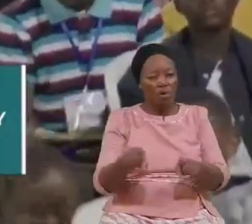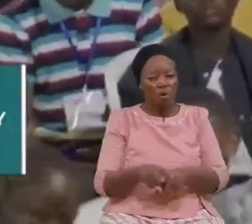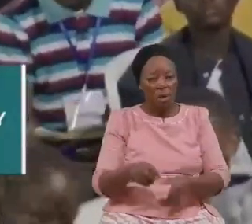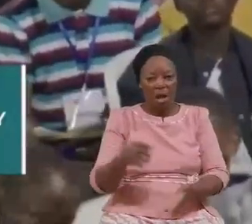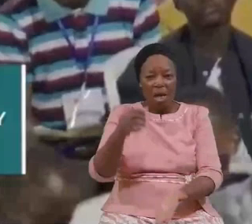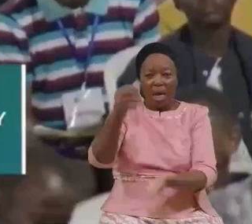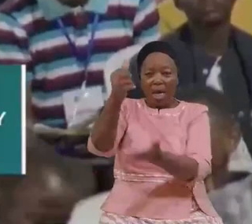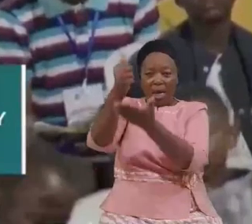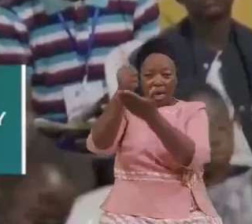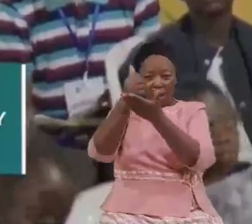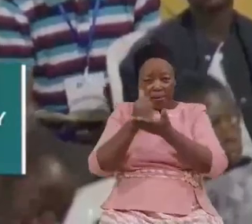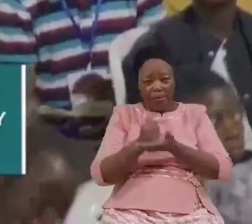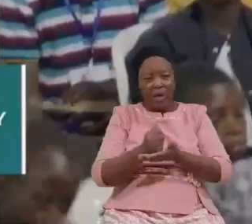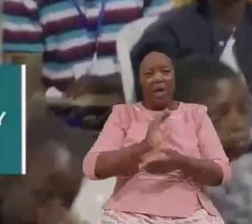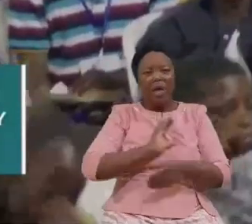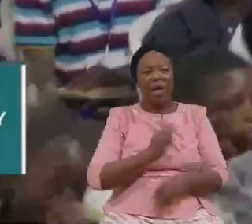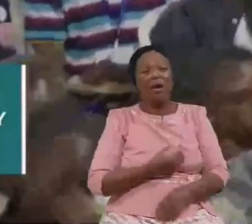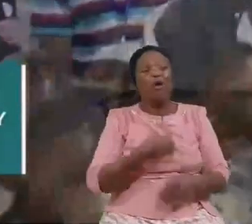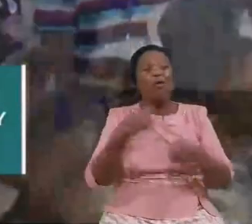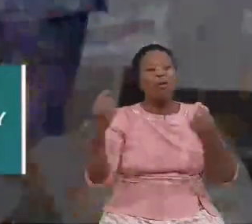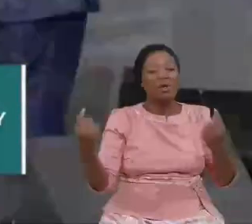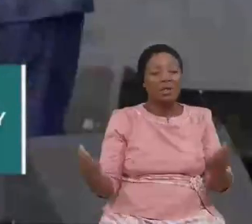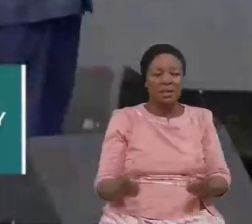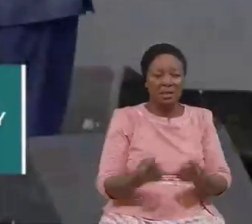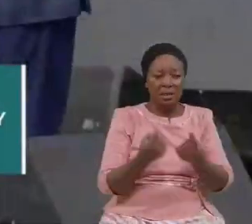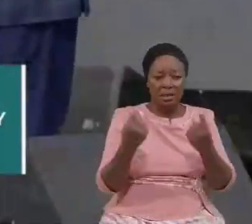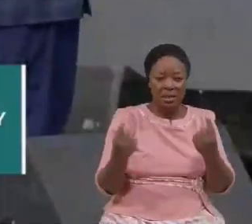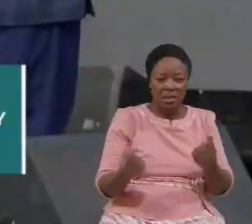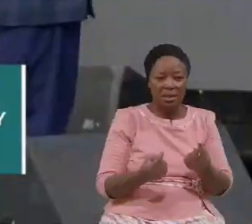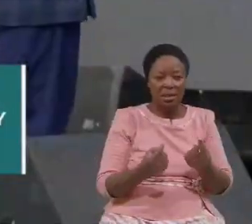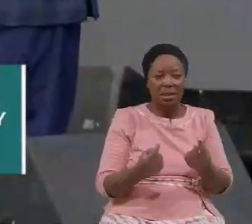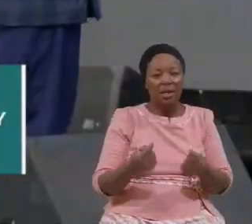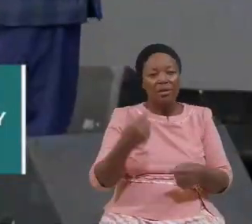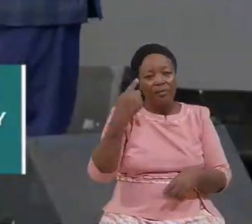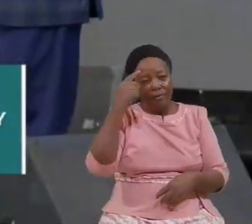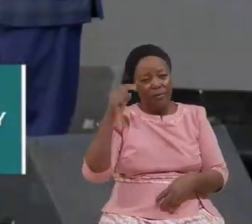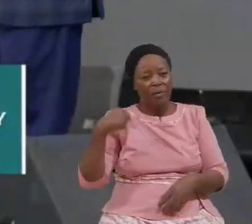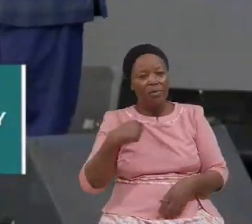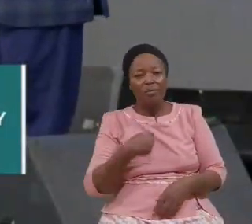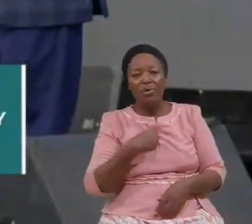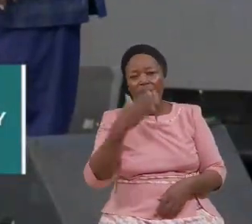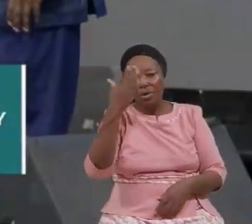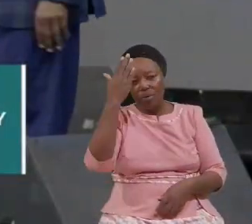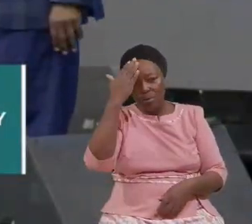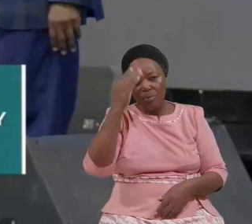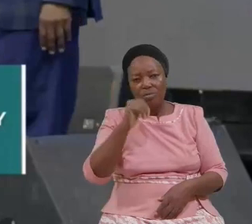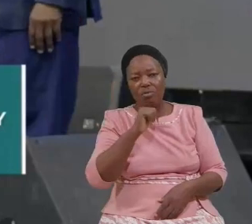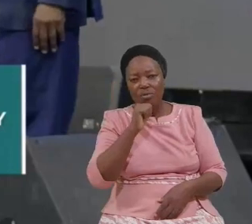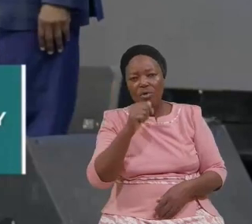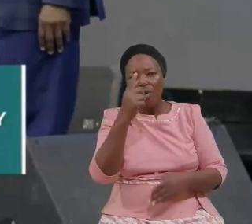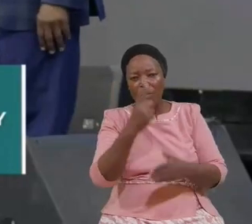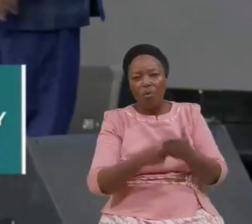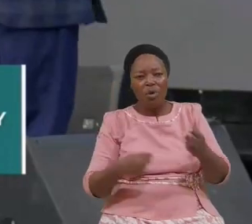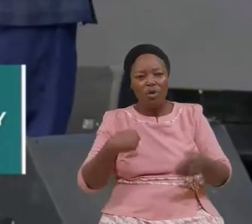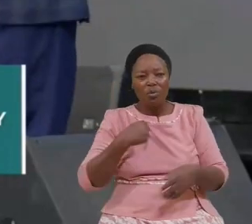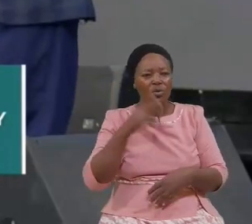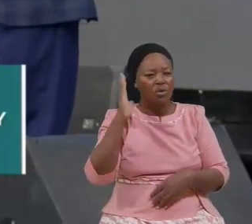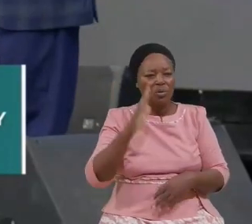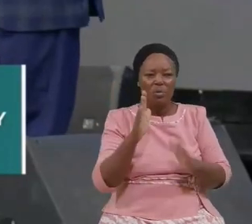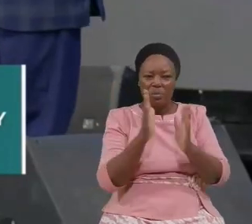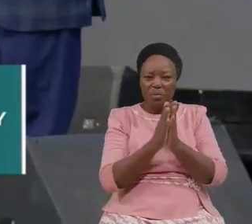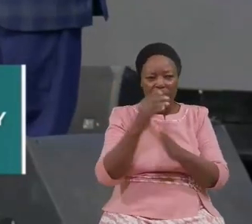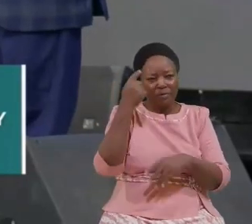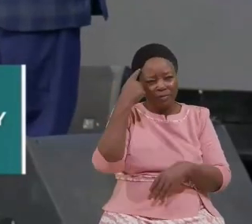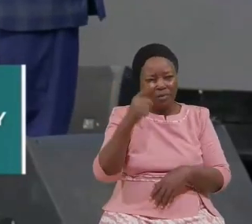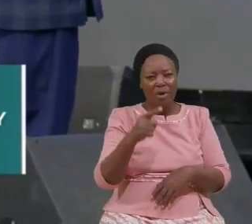aussi l'esprit nous aide à nos faiblesse car nous ne savons pas ce qui nous convient de demander dans